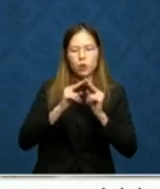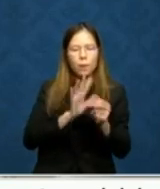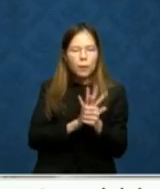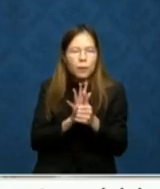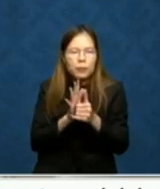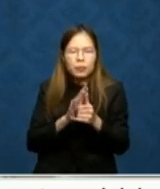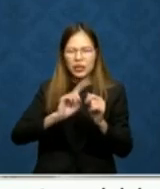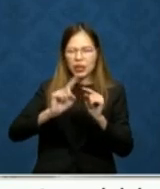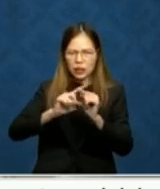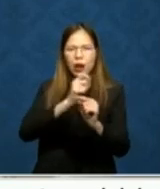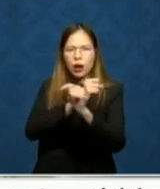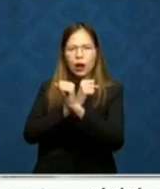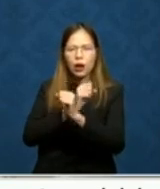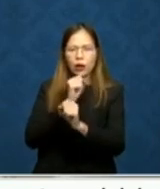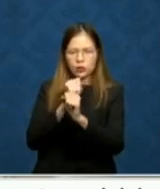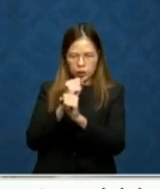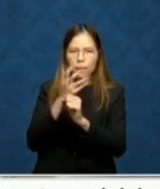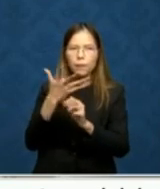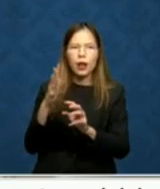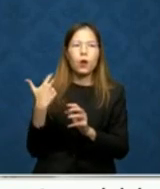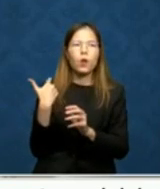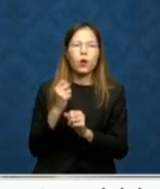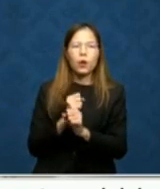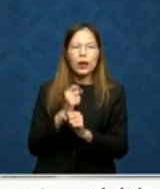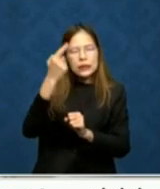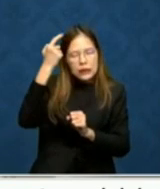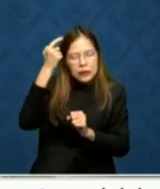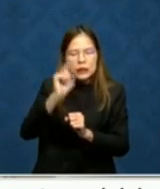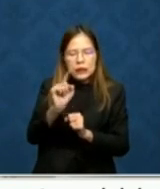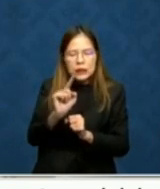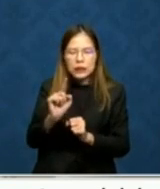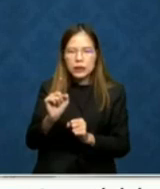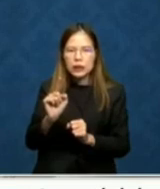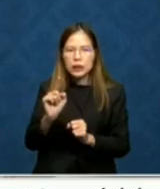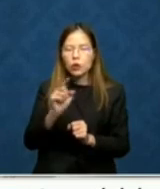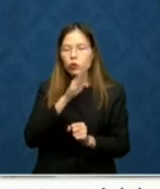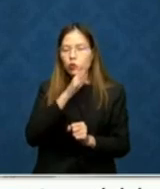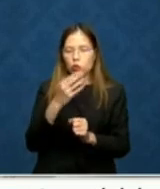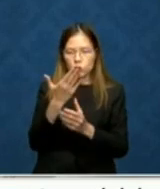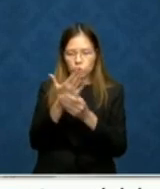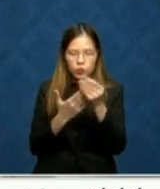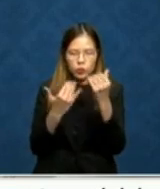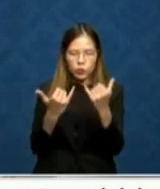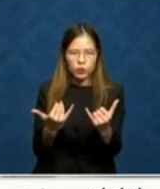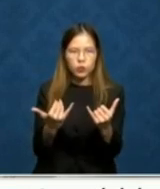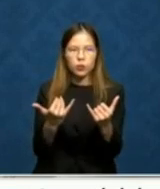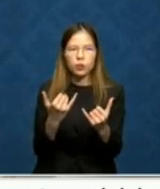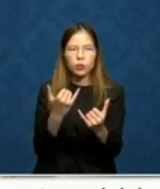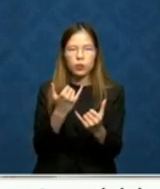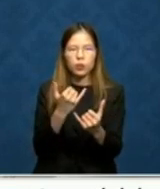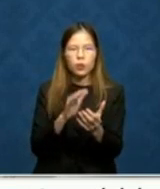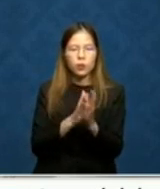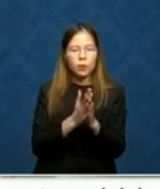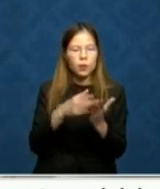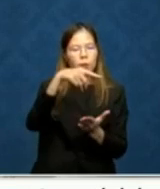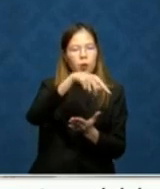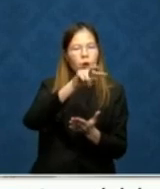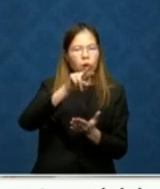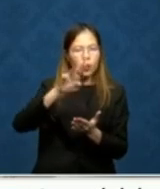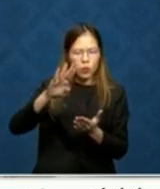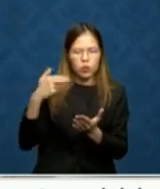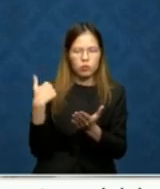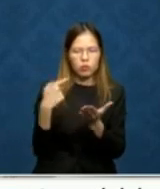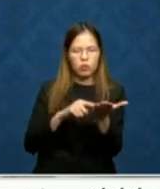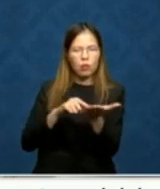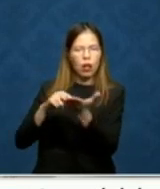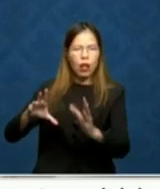ธานเพราะฉะนั้นในประเด็นทั้งหมดเนี่ยดิฉันก็คิดว่าและหวังว่าค่ะว่าในสภาแห่งนี้เนี่ยจะรับร่างตัวนี้เพื่อเข้าไ